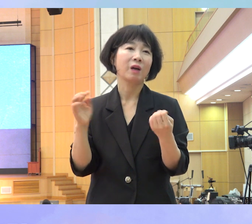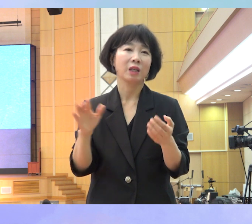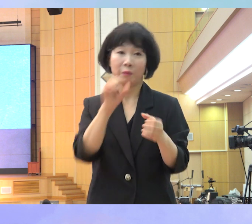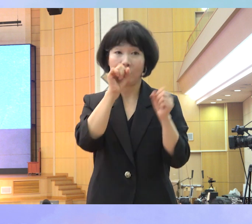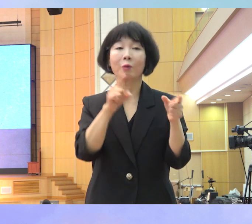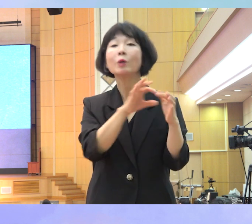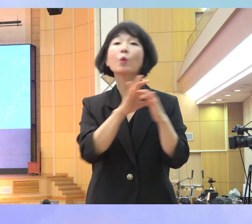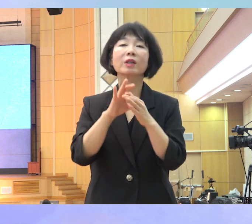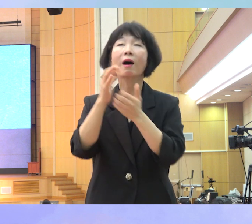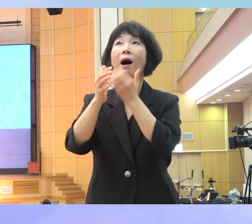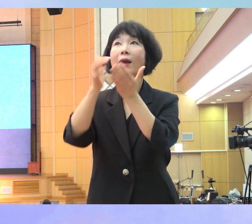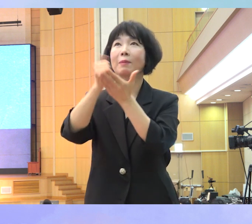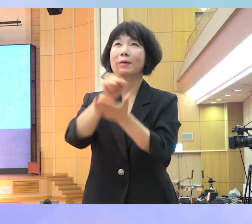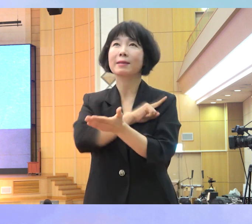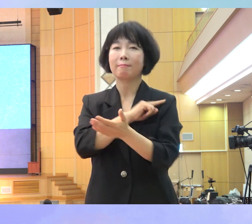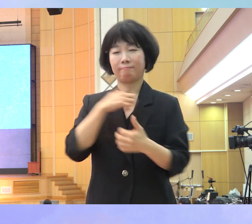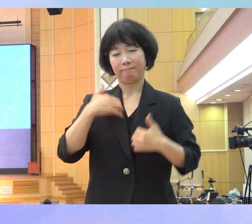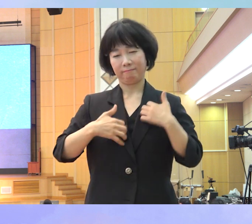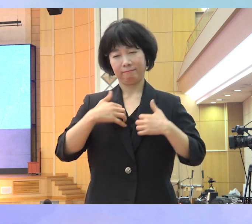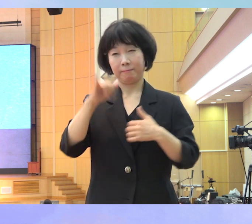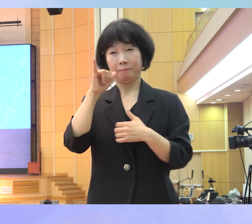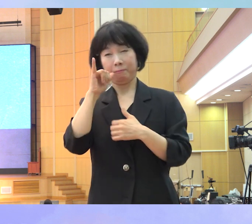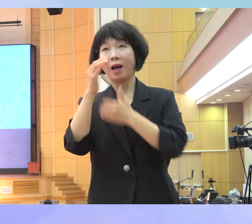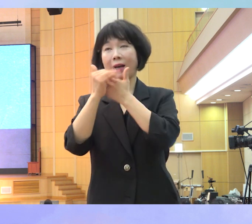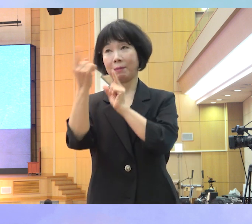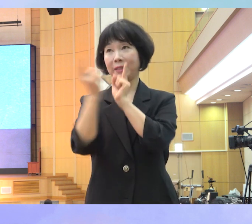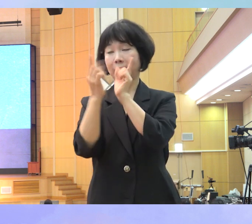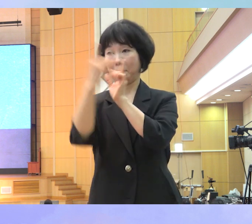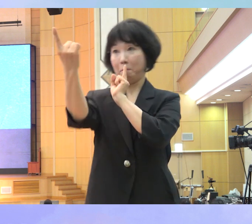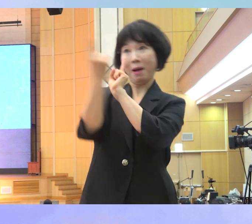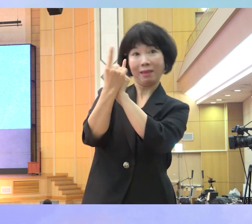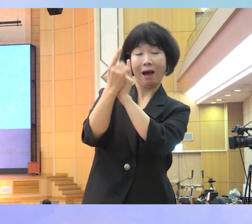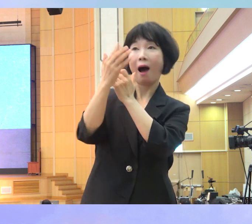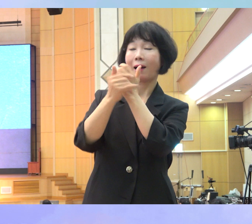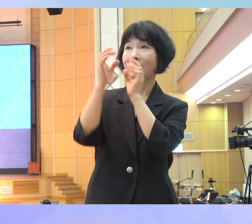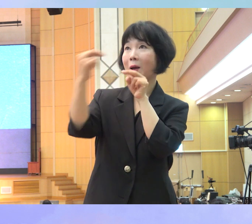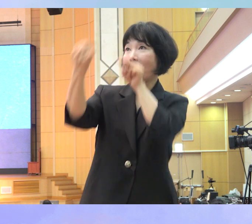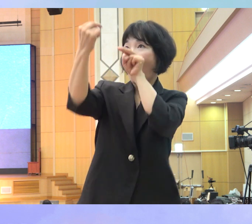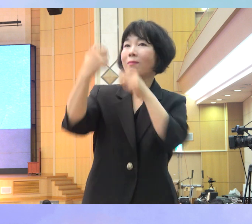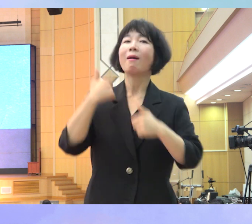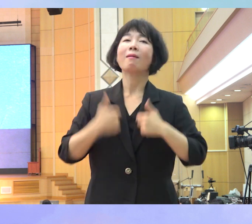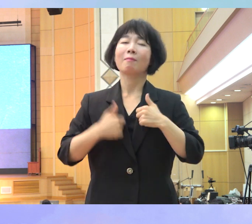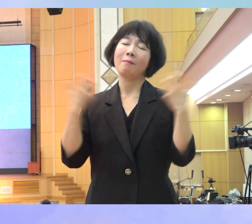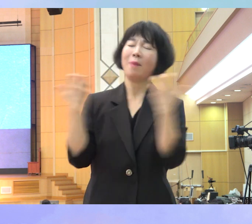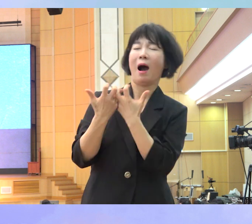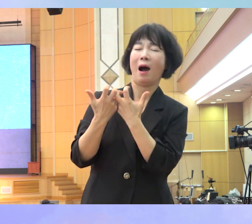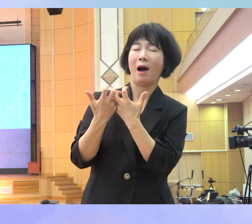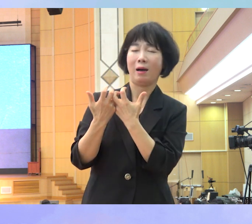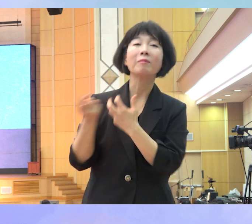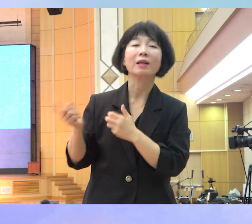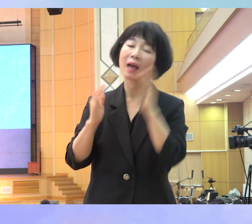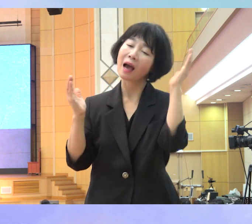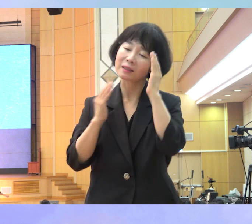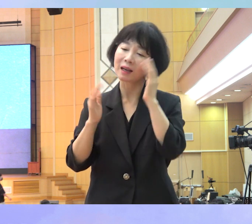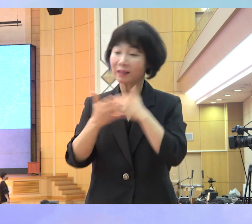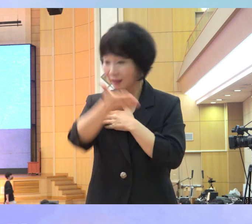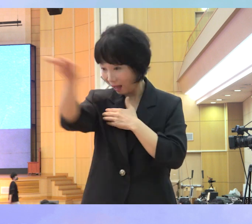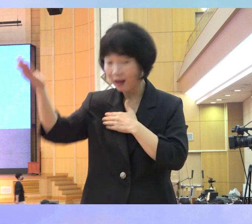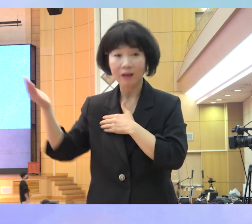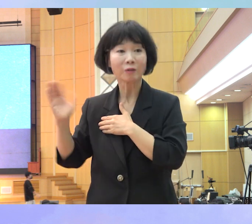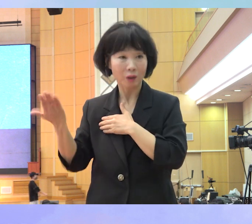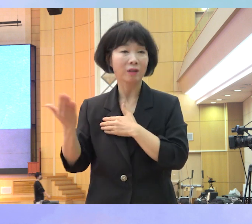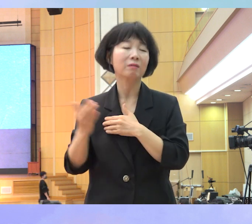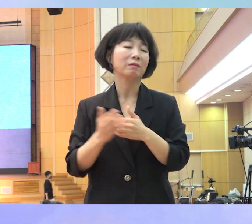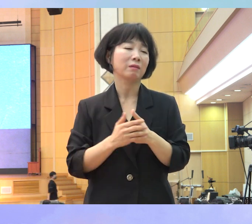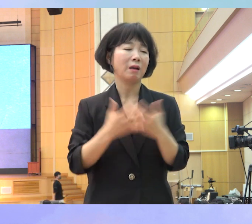통해서 하나님을 즐거워하고 하나님을 만나고 하나님을 기뻐하고 그런 청소년 또 청년들이 되게 해달라고